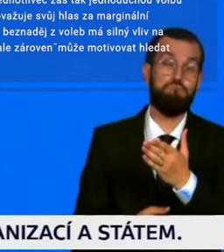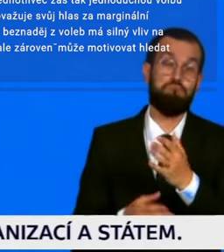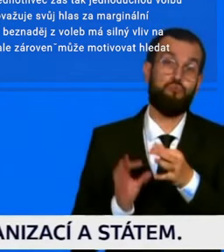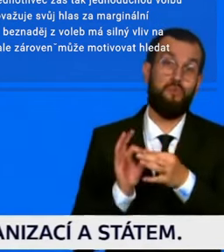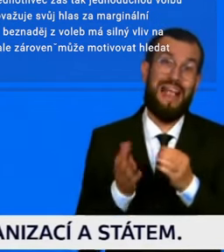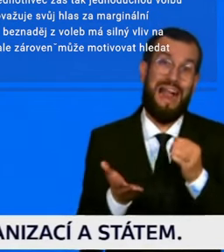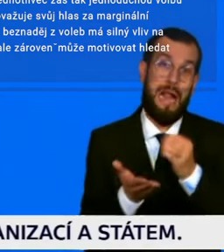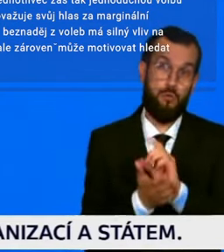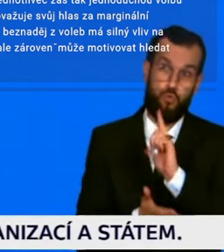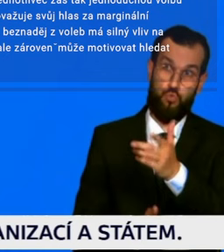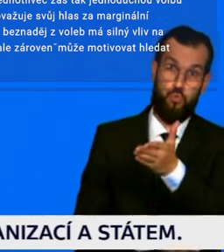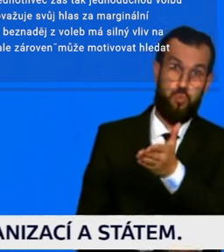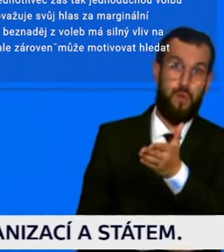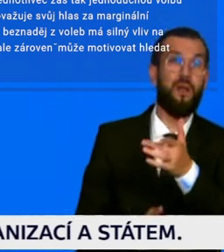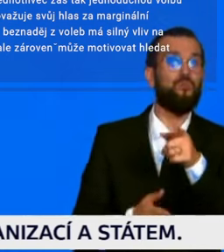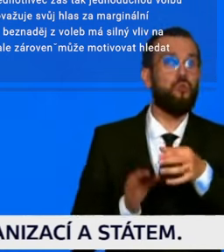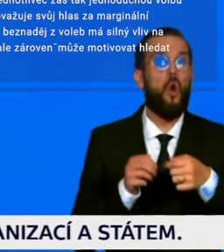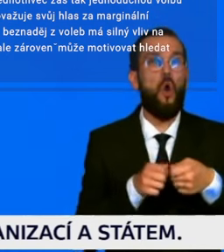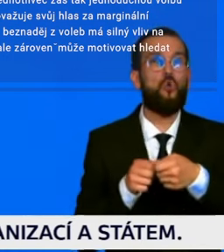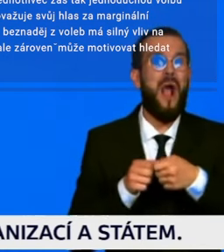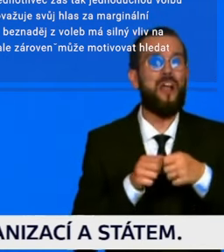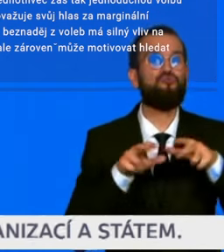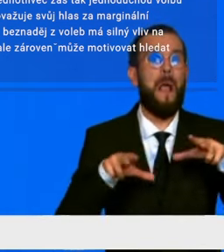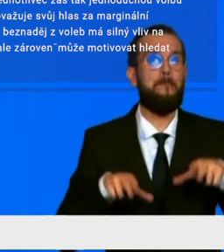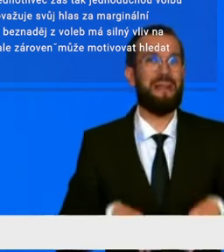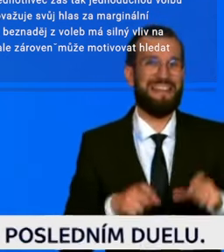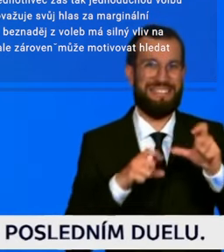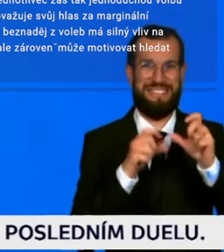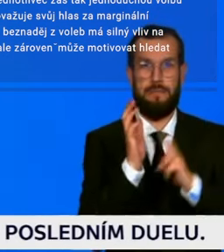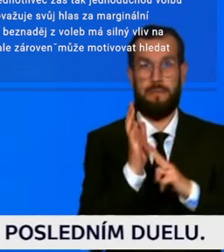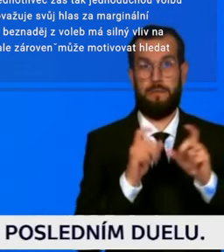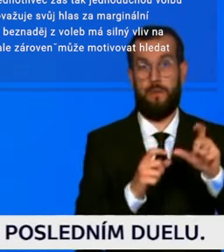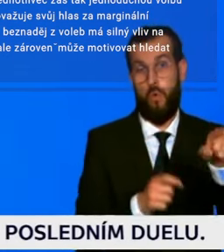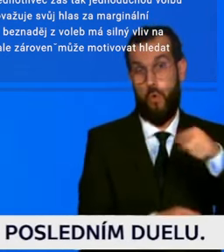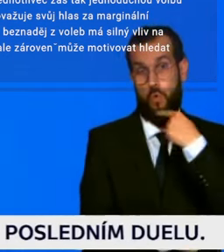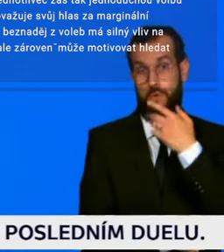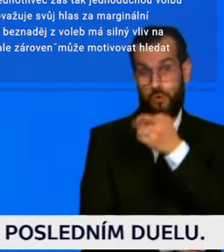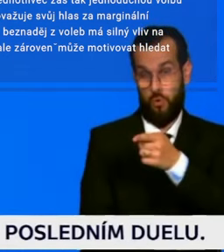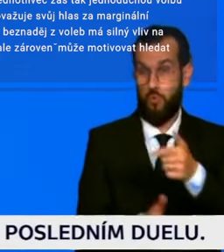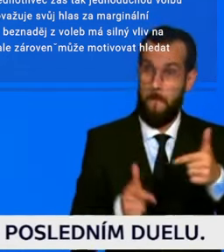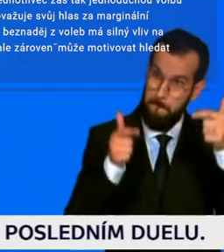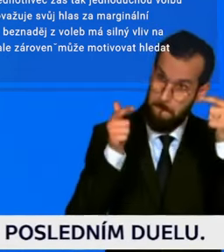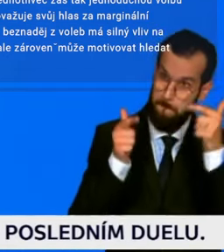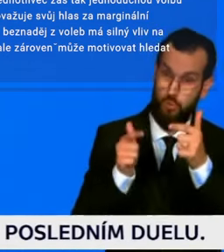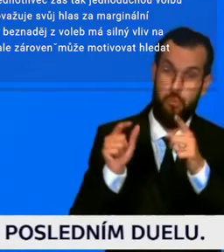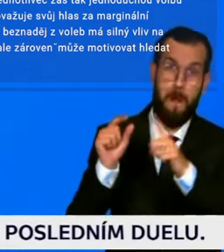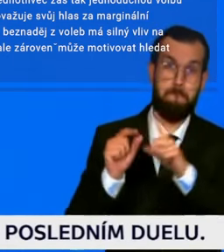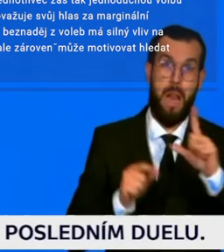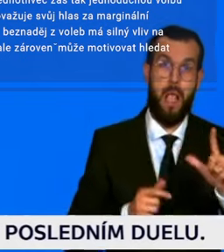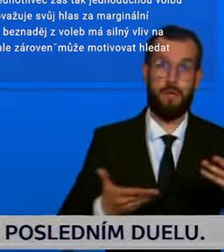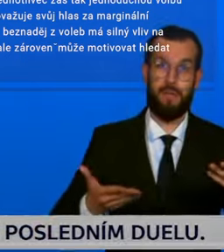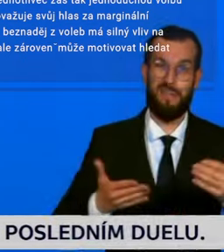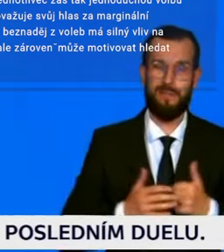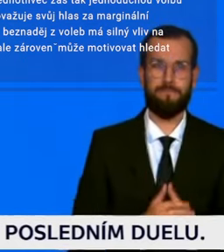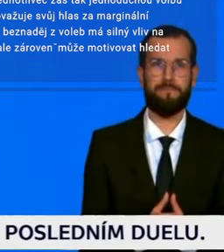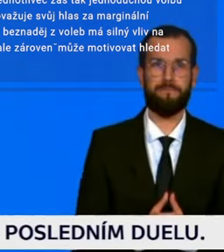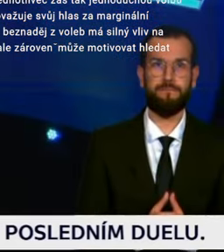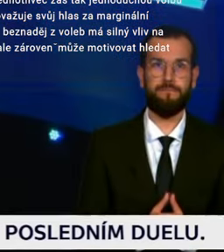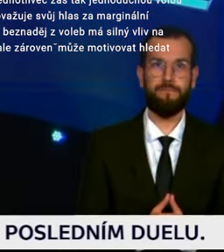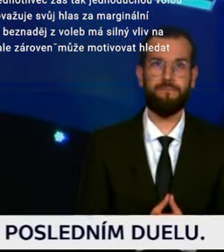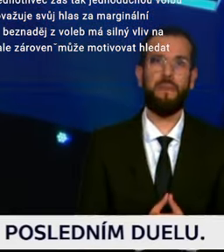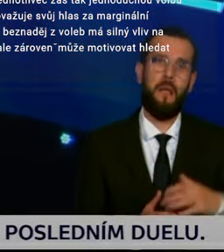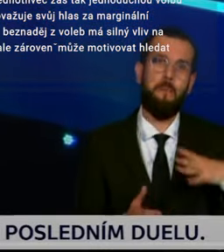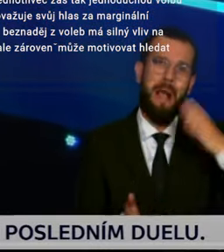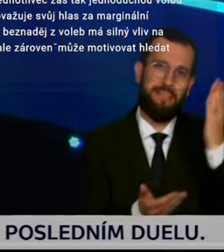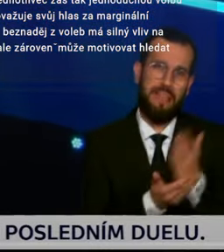je to z úst koaličného predsedu SNS ktorý vlastne vyjadril takúto podporu môjmu protikandidátov Ja len dodám že to bol pán